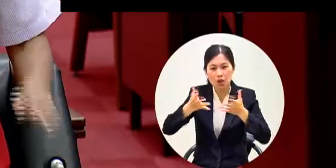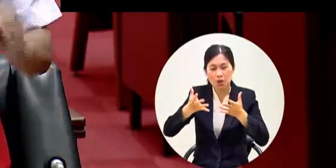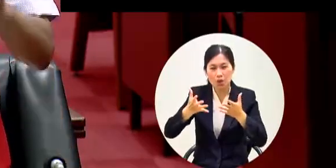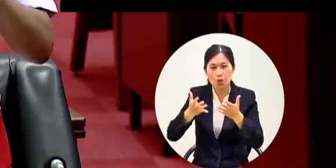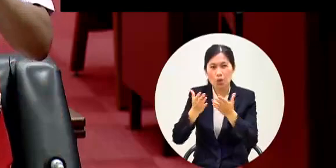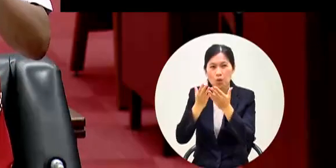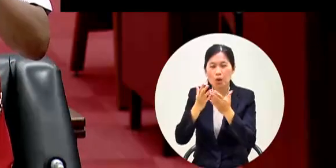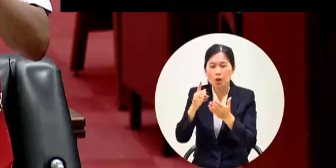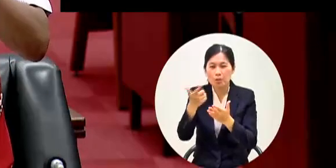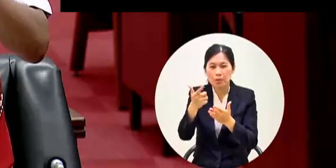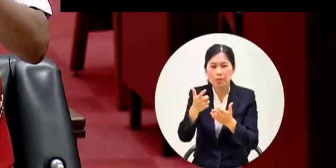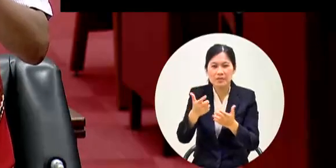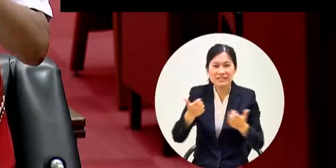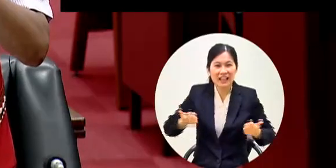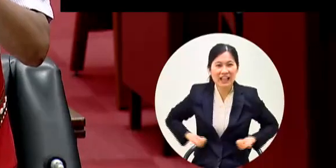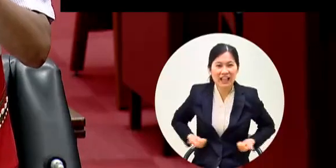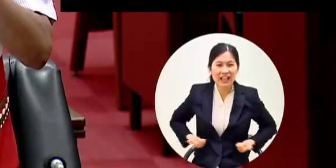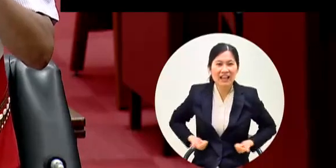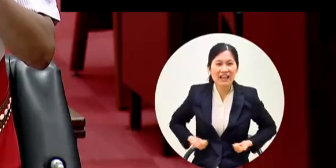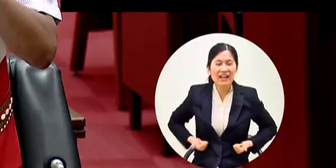教育局长啊，